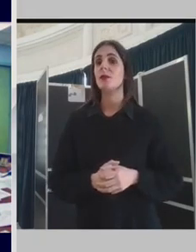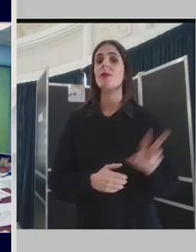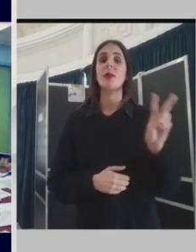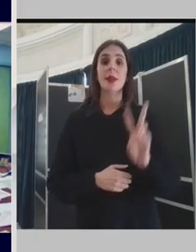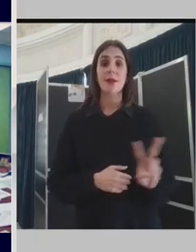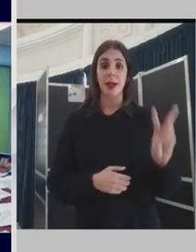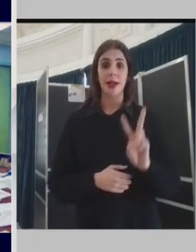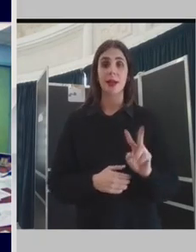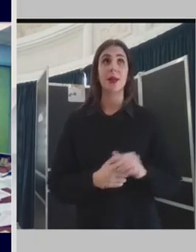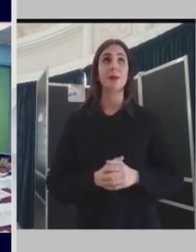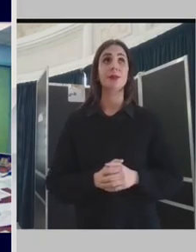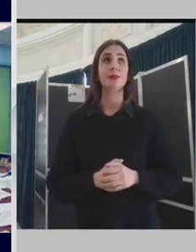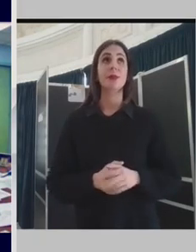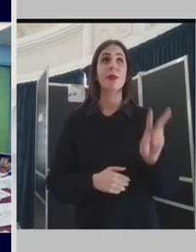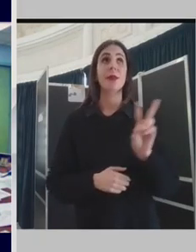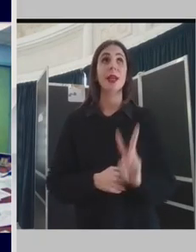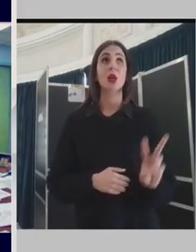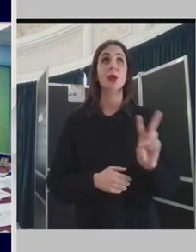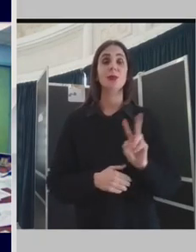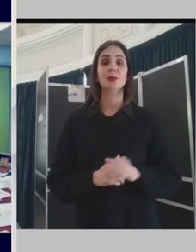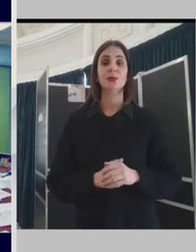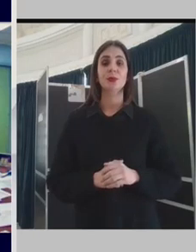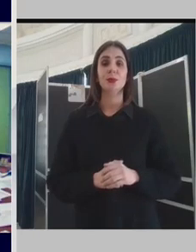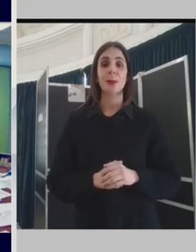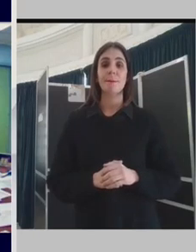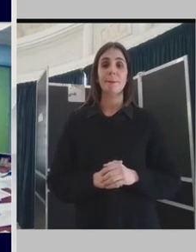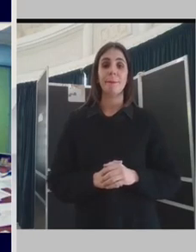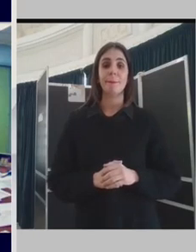Vaccari? Vecchio?